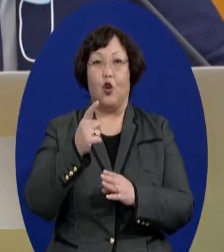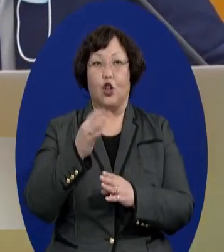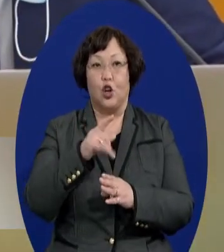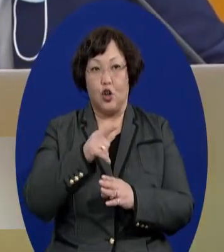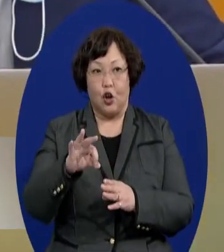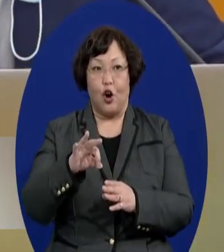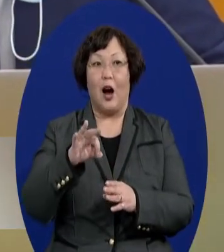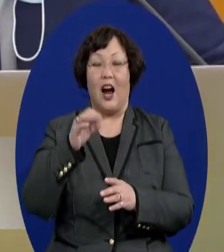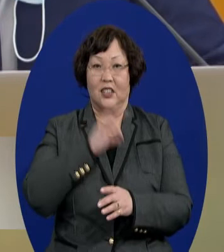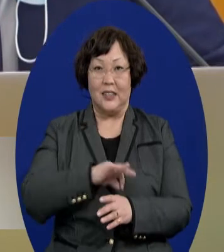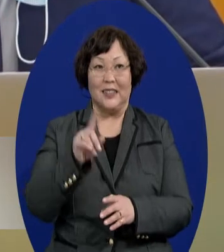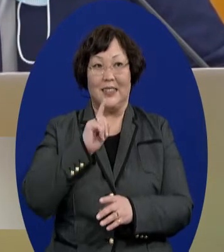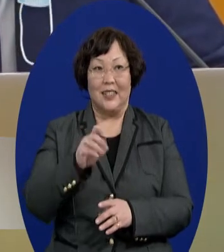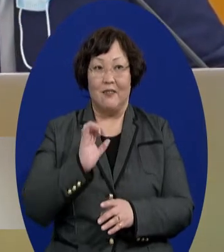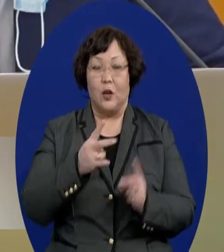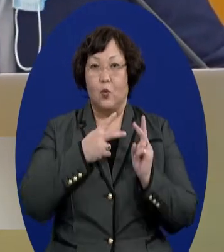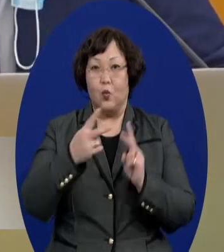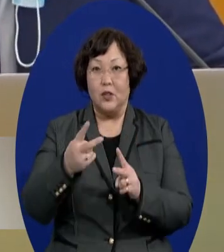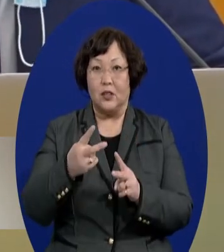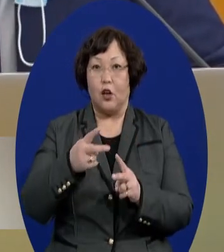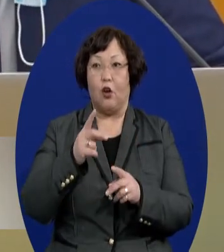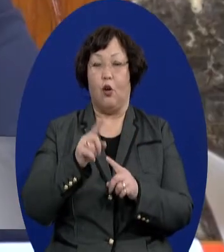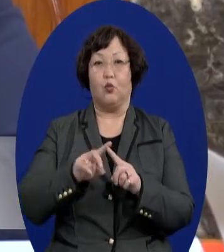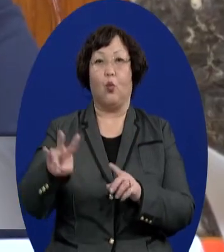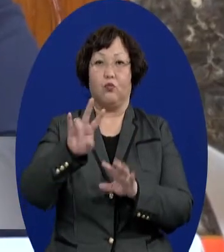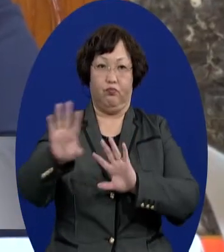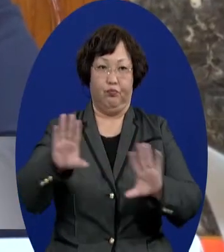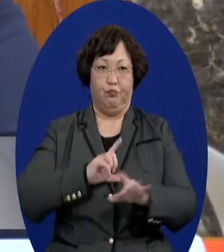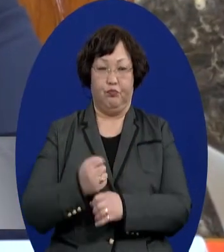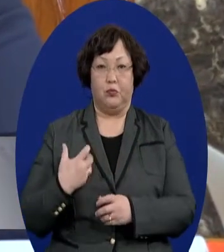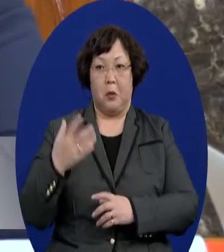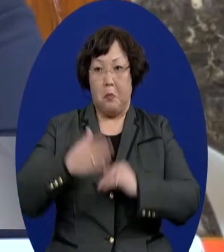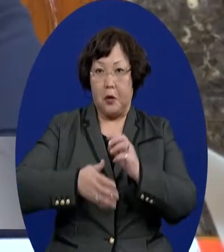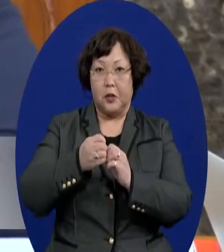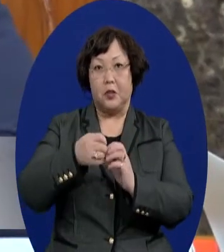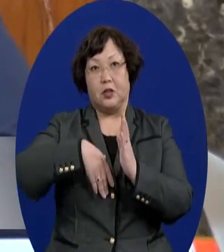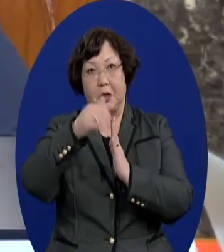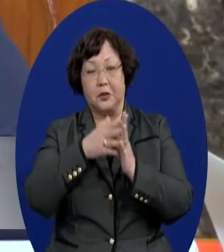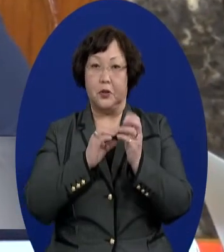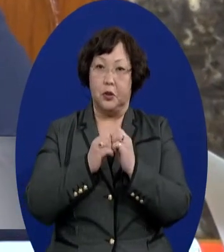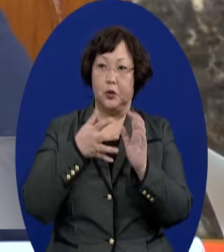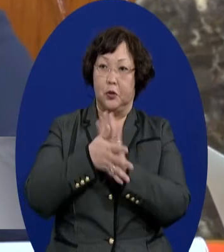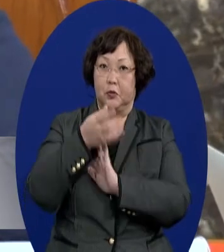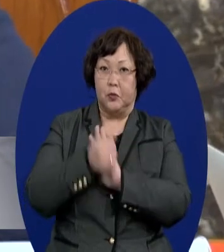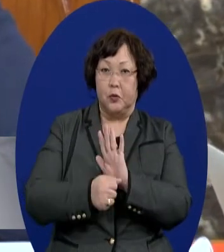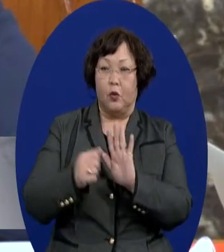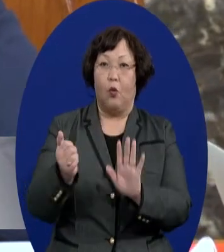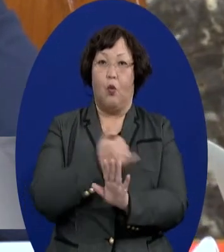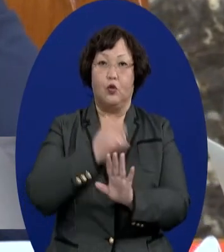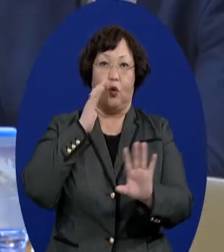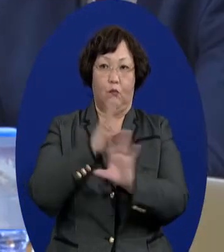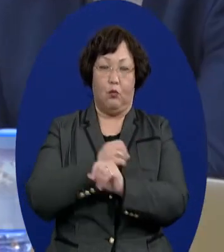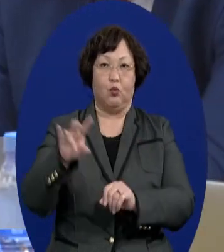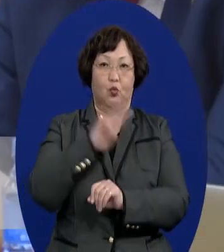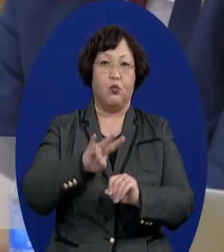засвар үйлчилгээг орон нутаг шилжүүлсэн. Өөрөөр хэлбэл тухайн барилга байгууламжтай холбоотой нийтлэг үйлчилгээний төсвийн ерөнхийлөн захирагч нар шилжсэн гэсэн